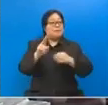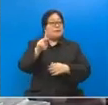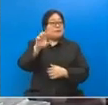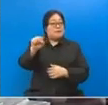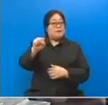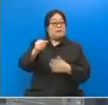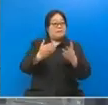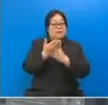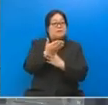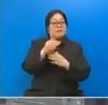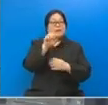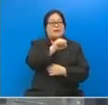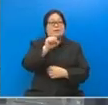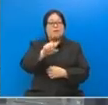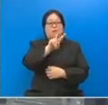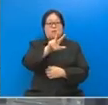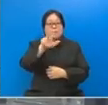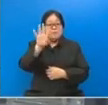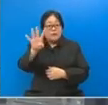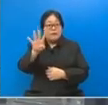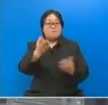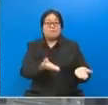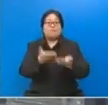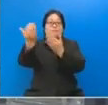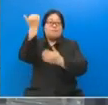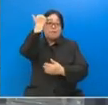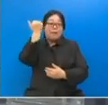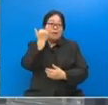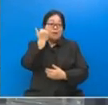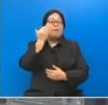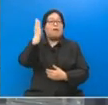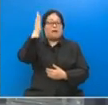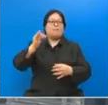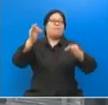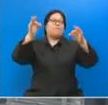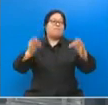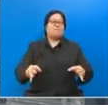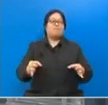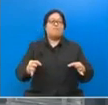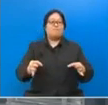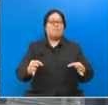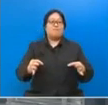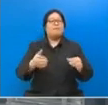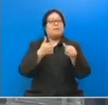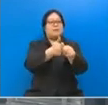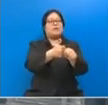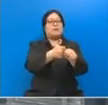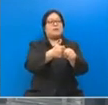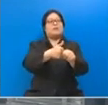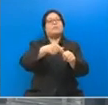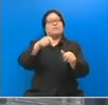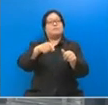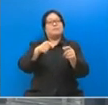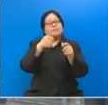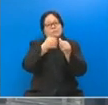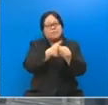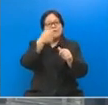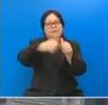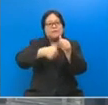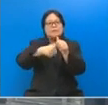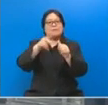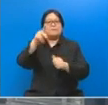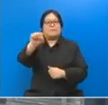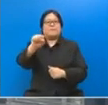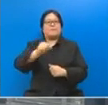melalui section 24 dihadapkan ke mahkamah maka mereka akan membuat keputusan yang selayaknya untuk sesuatu kecil hanya